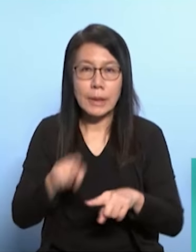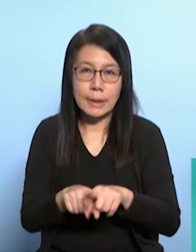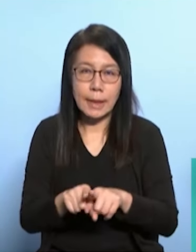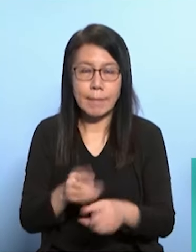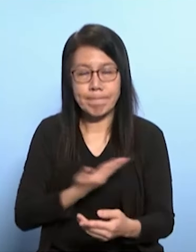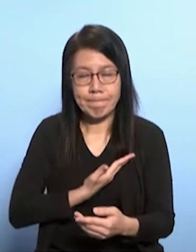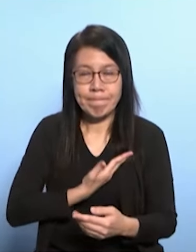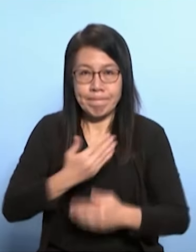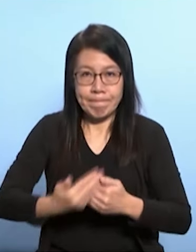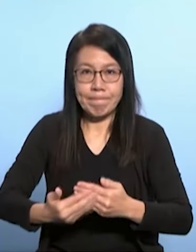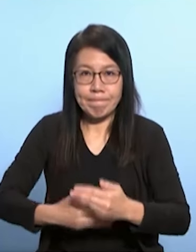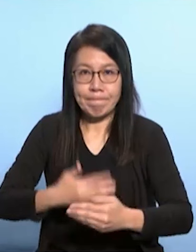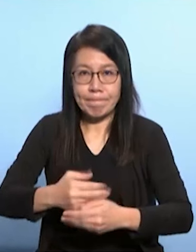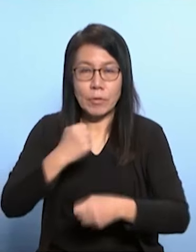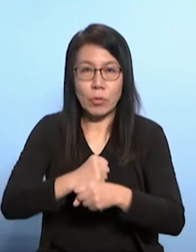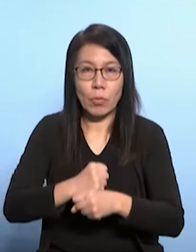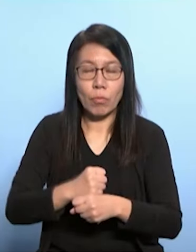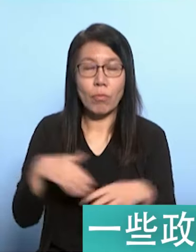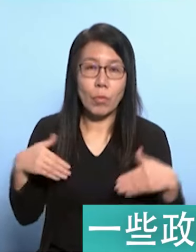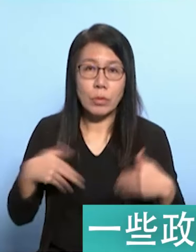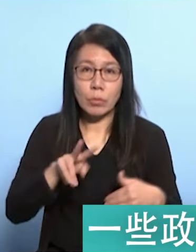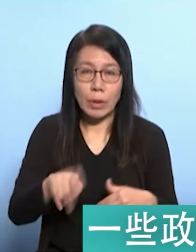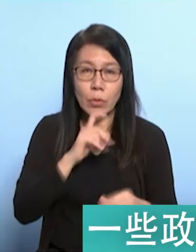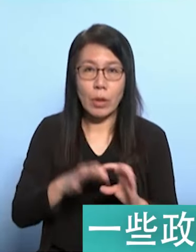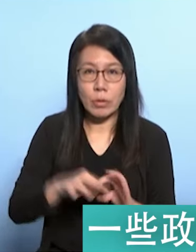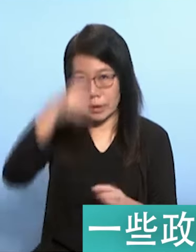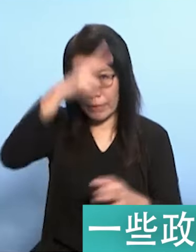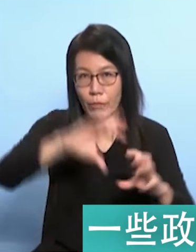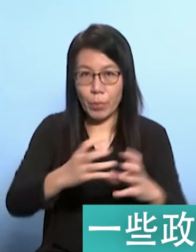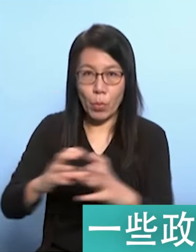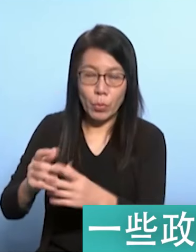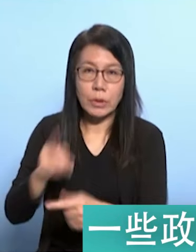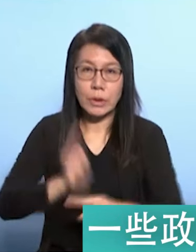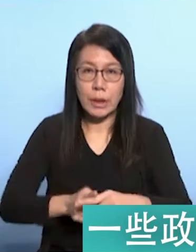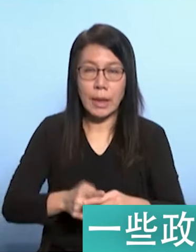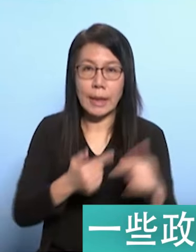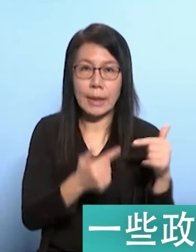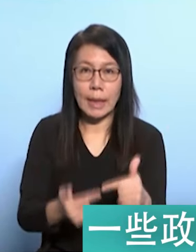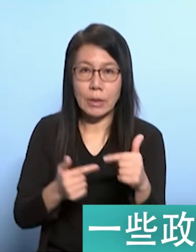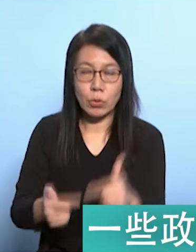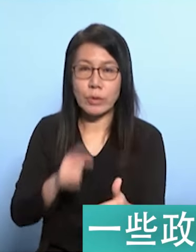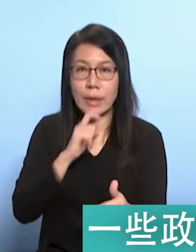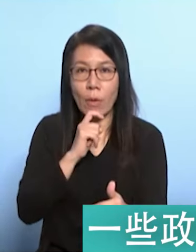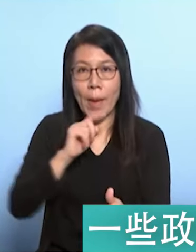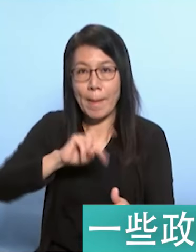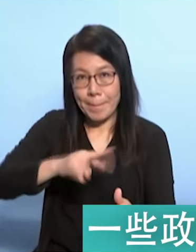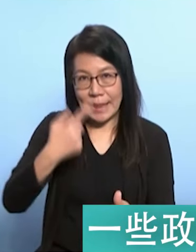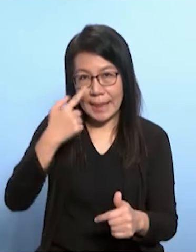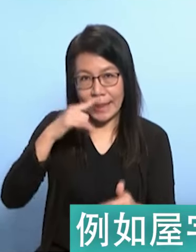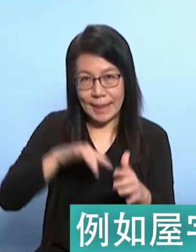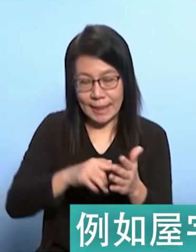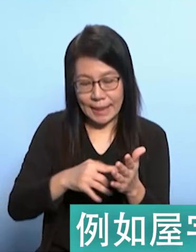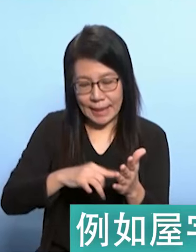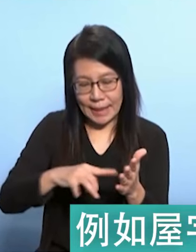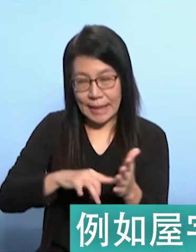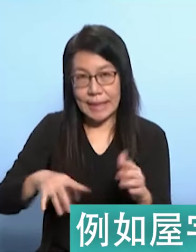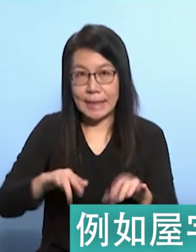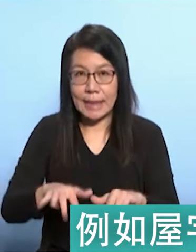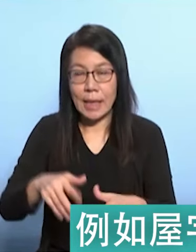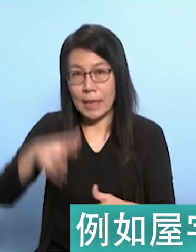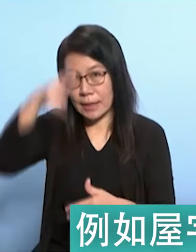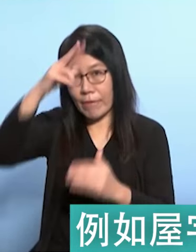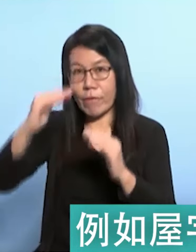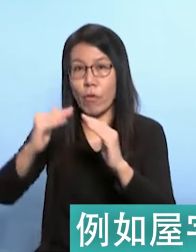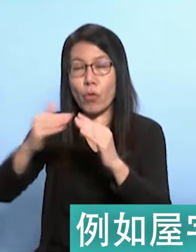關。我樂於見到一些政府部門是持續推出電子政務方案，例如屋宇署